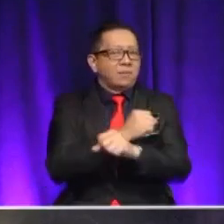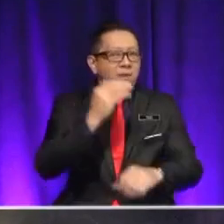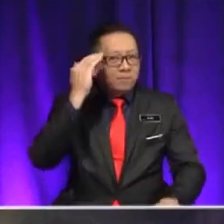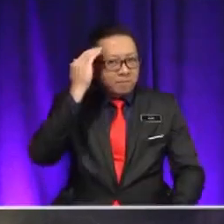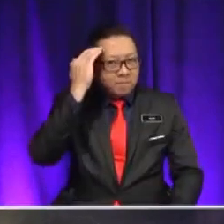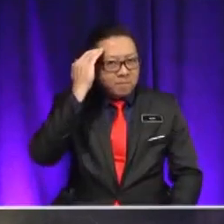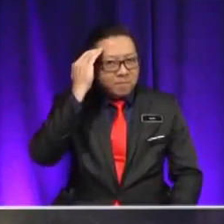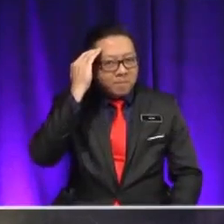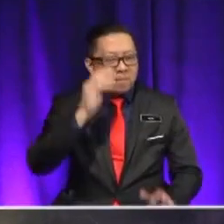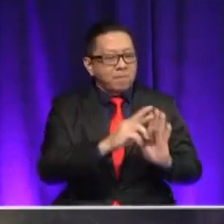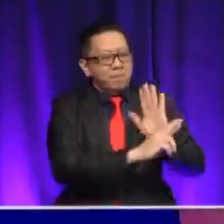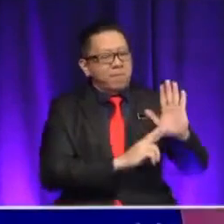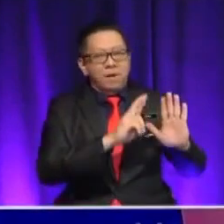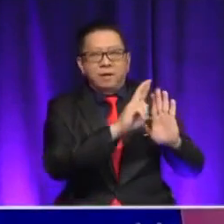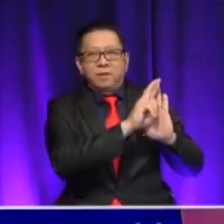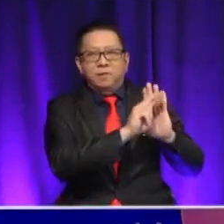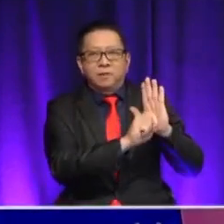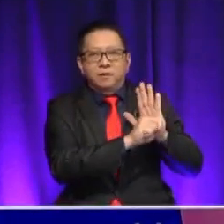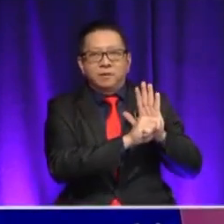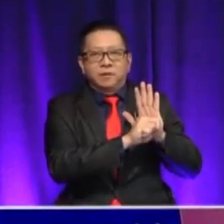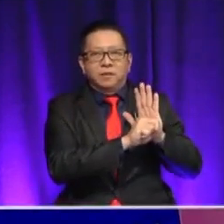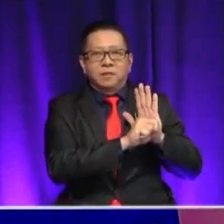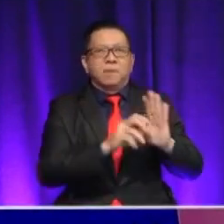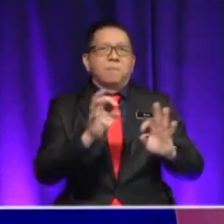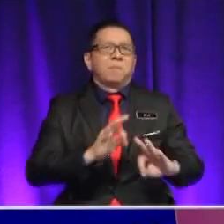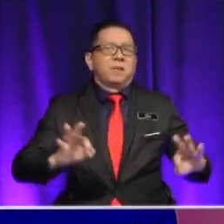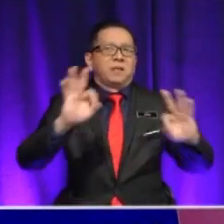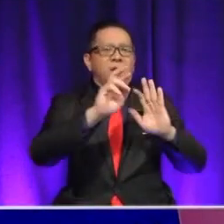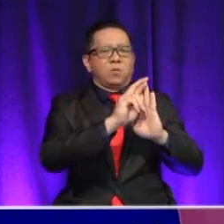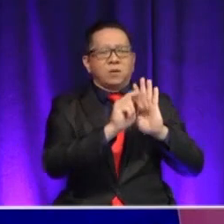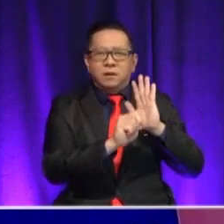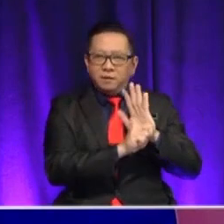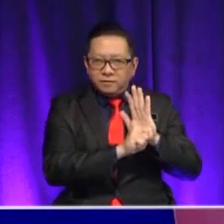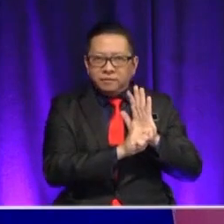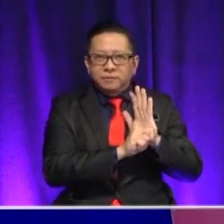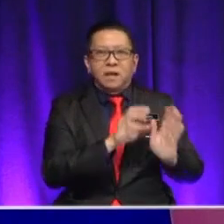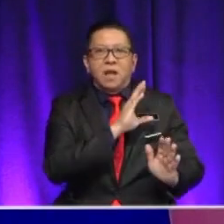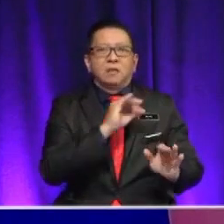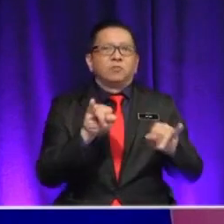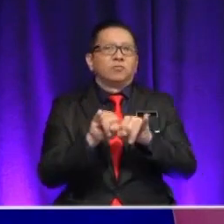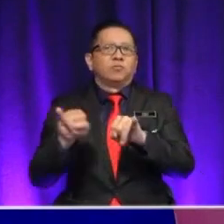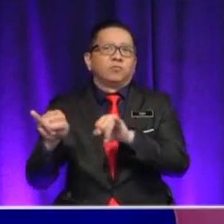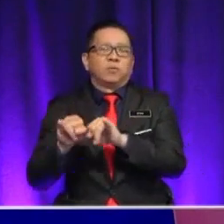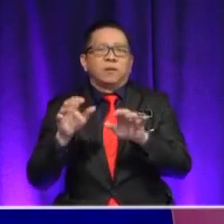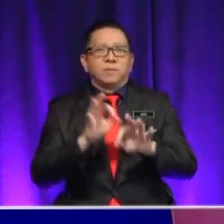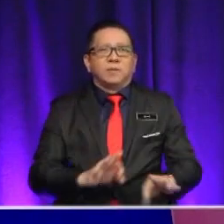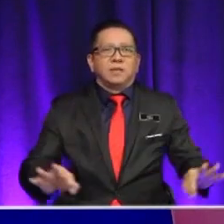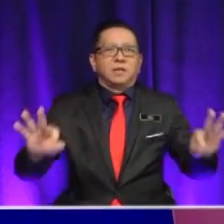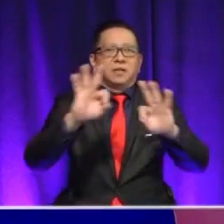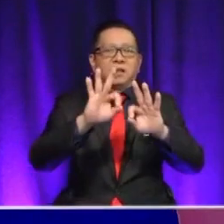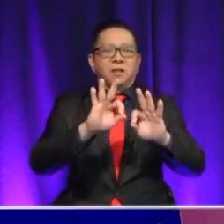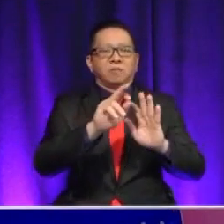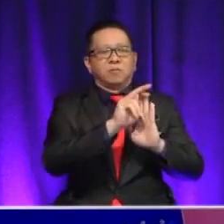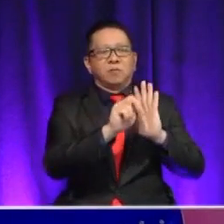mengetahui peranan rukun negara, kepentingan untuk kita amalkan prinsip rukun negara dan juga kepentingan rukun negara ni